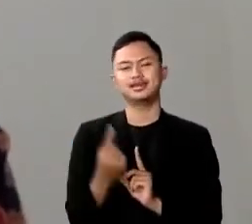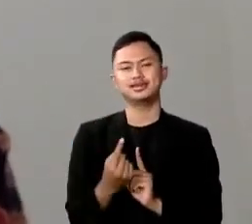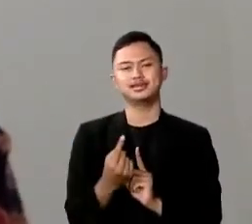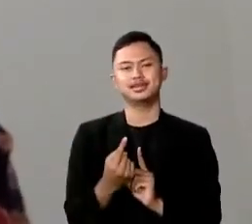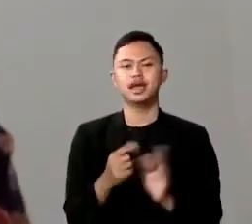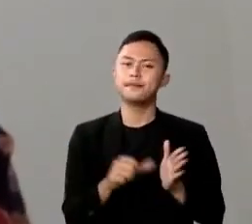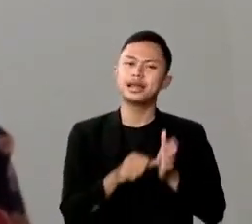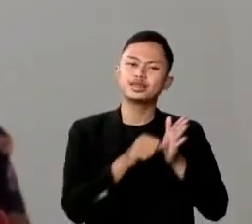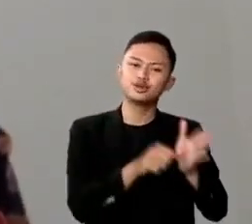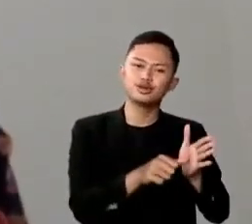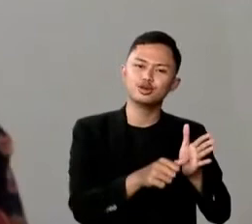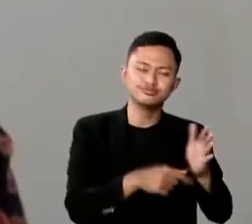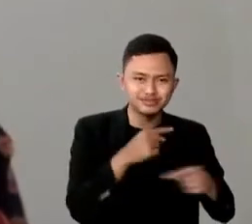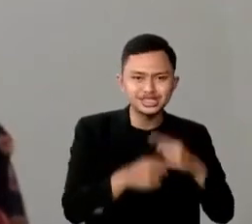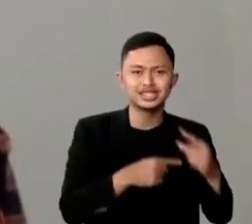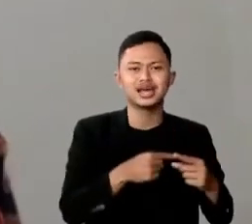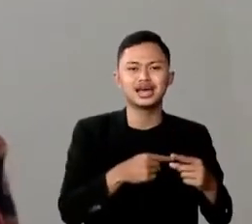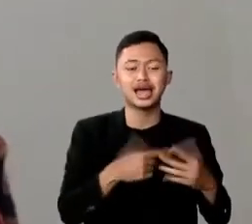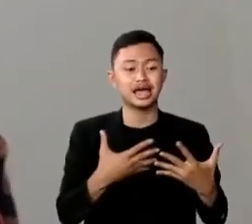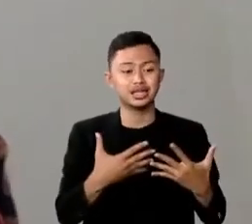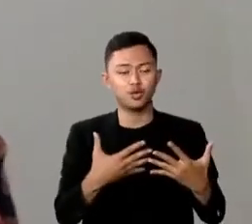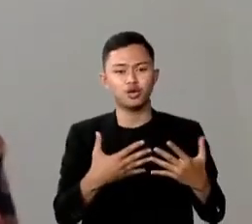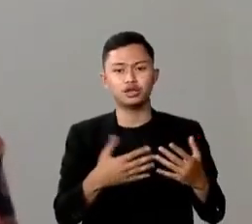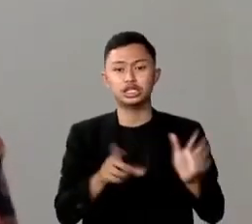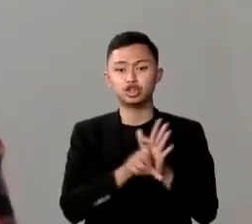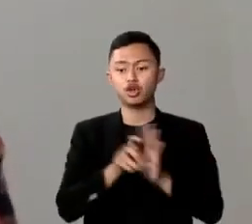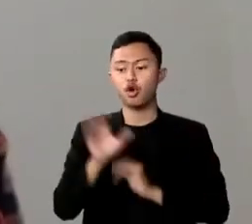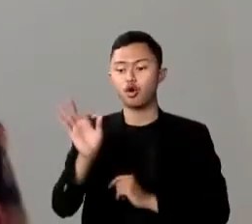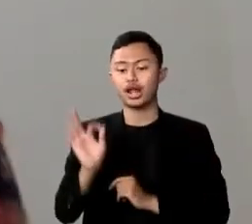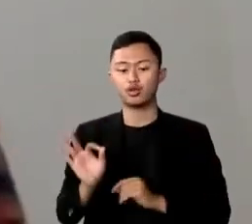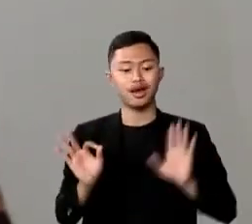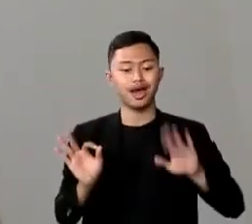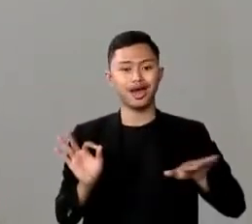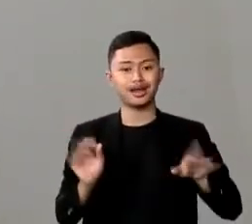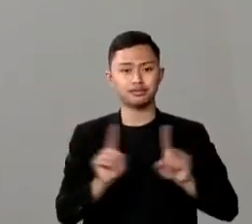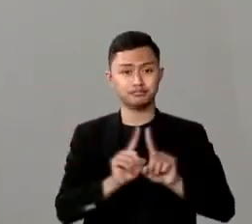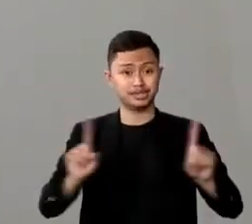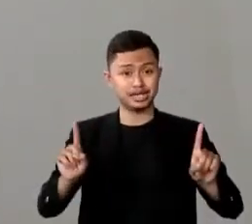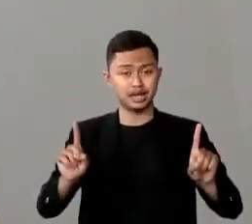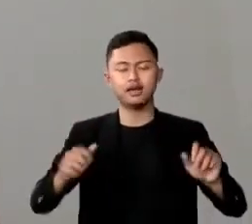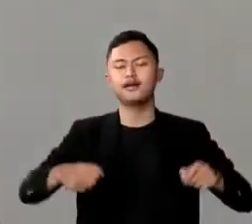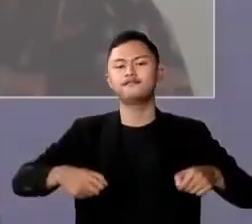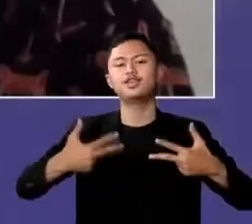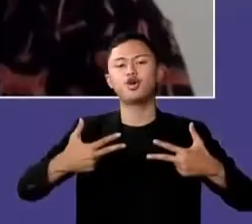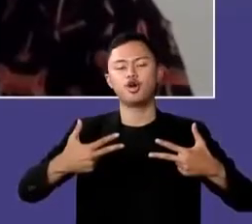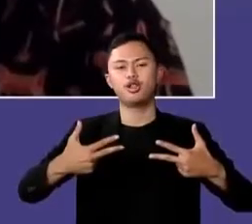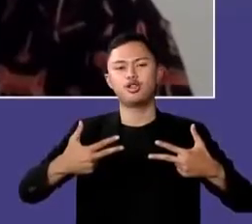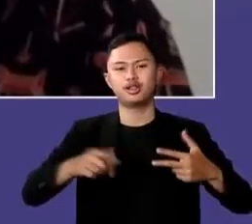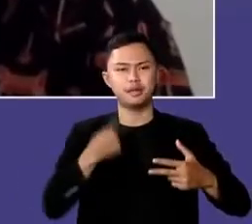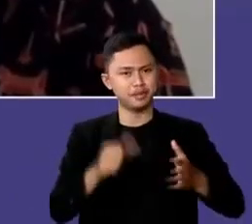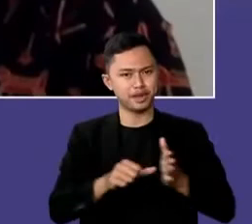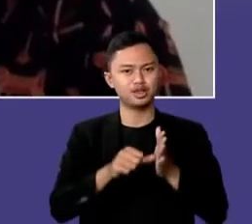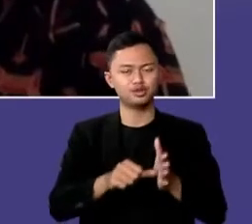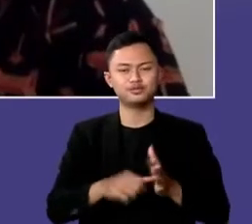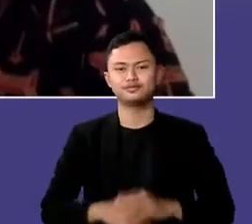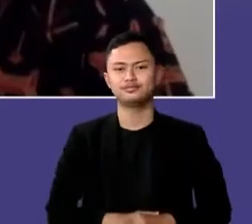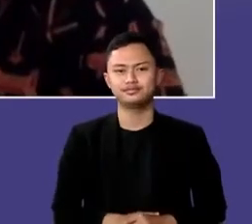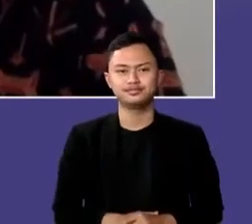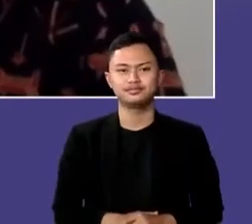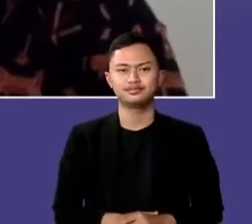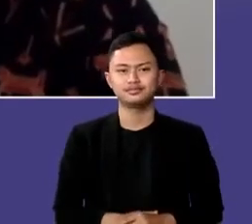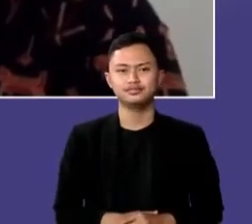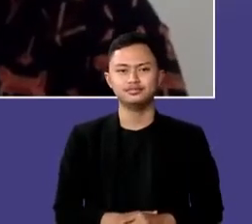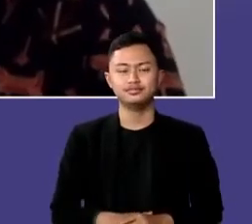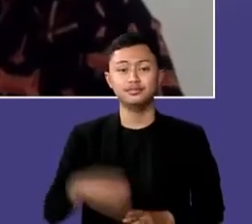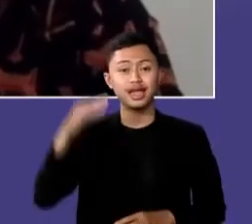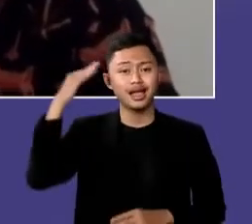itu kita upayakan agar kepada koneksi selama perawatan ini Iya baik terima kasih Dokter yogik